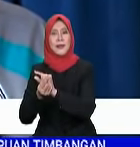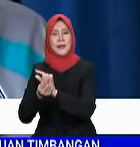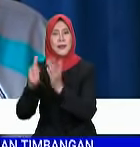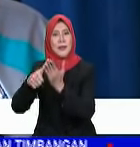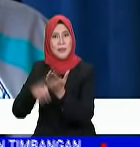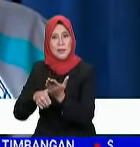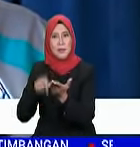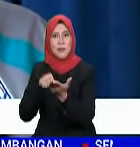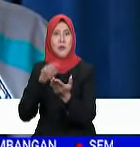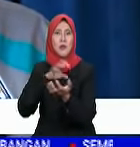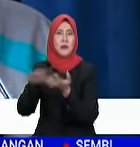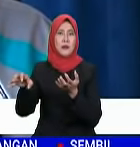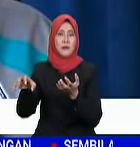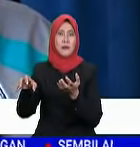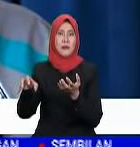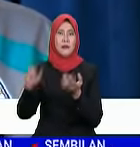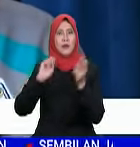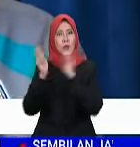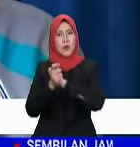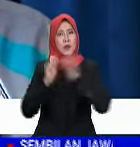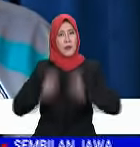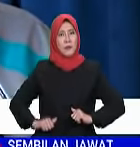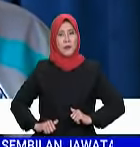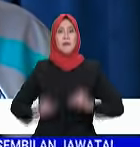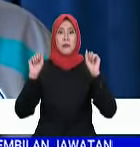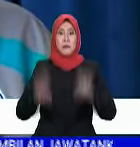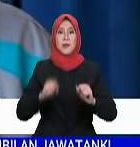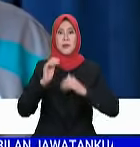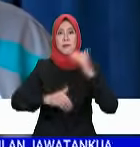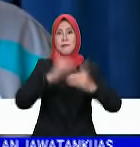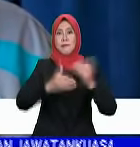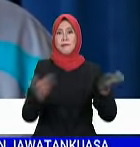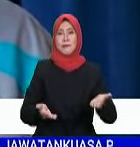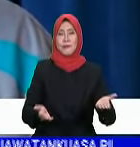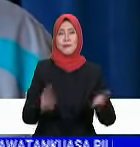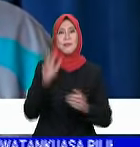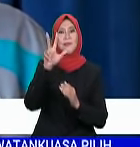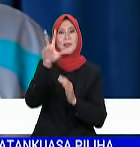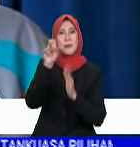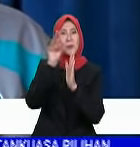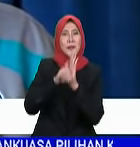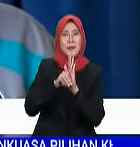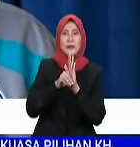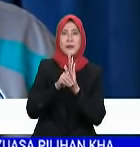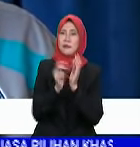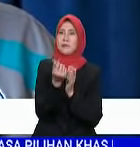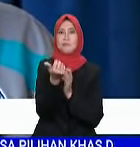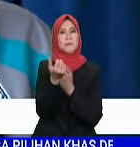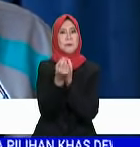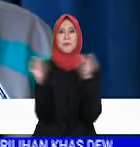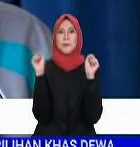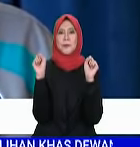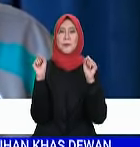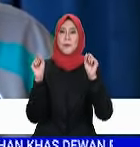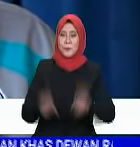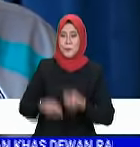MyCard rosak, MyCard tukar alamat, semua boleh kita proses di sini. So, dalam 30 minit, MyCard akan siap dan boleh